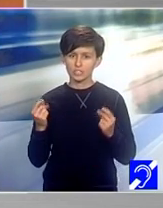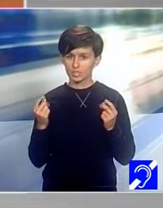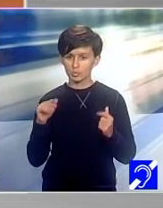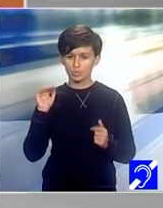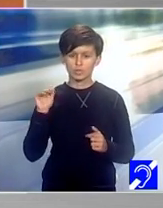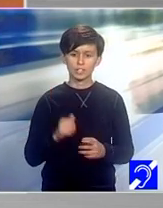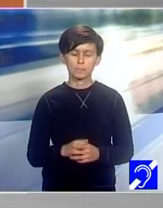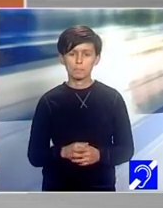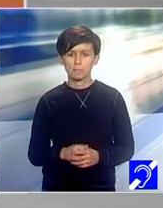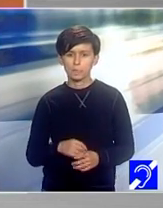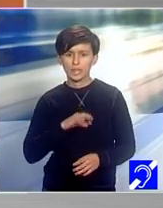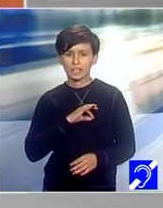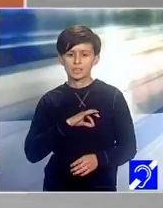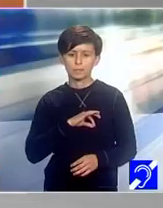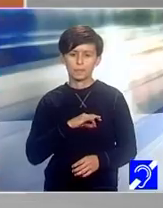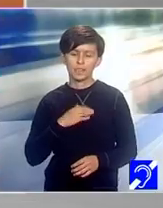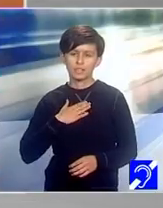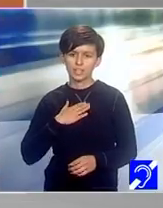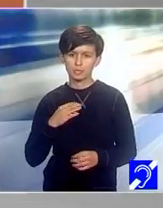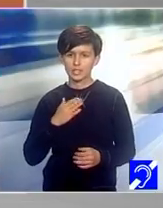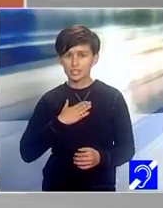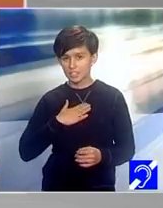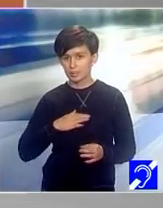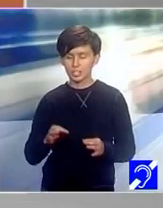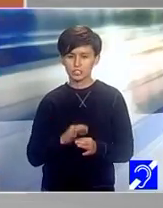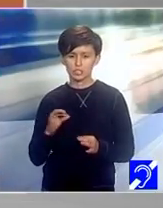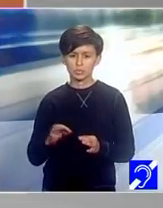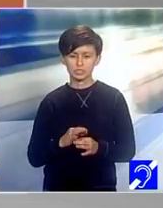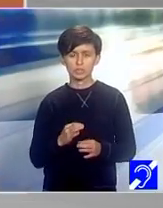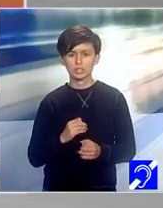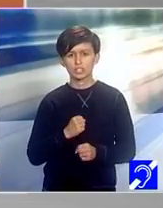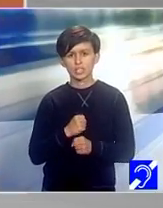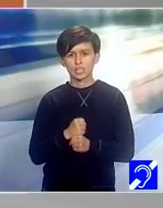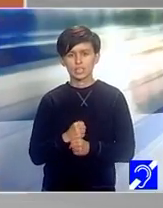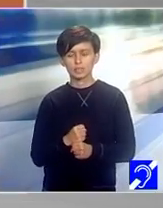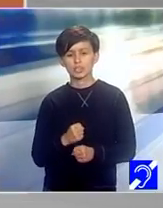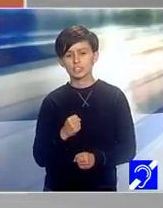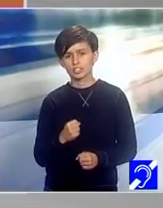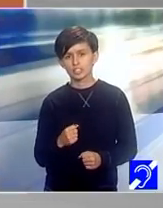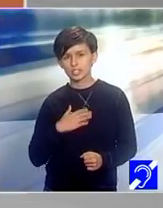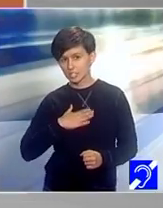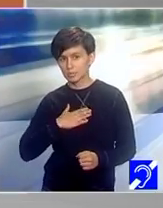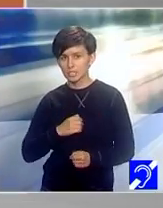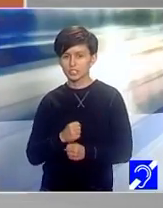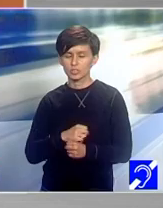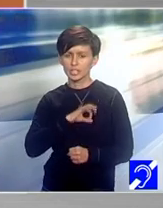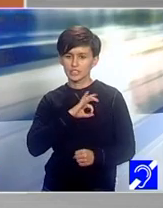La fiică mi-a place și cusătură, place și să lucreze cu mărgele și mărgele și ea